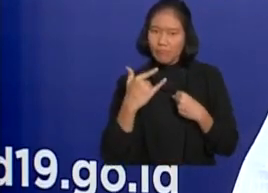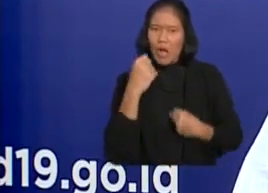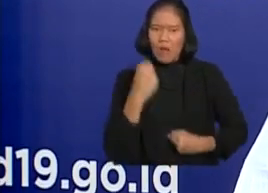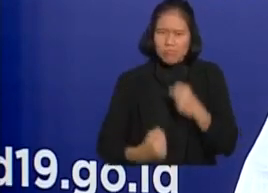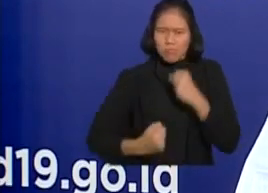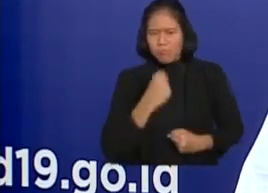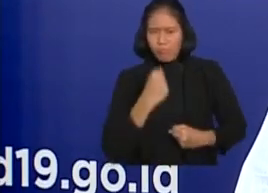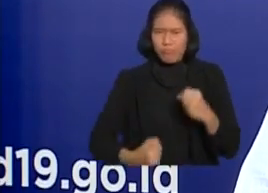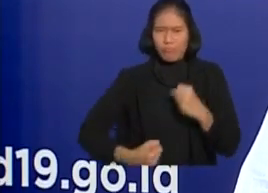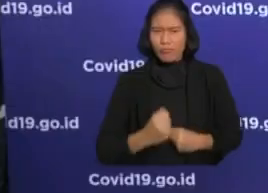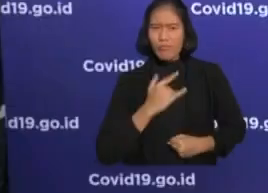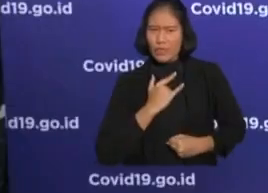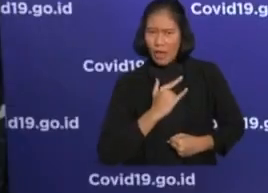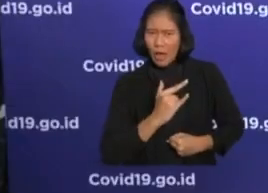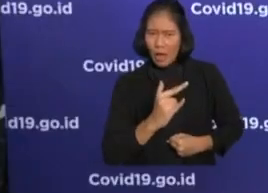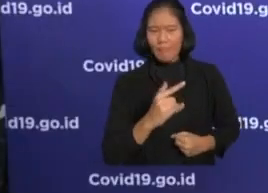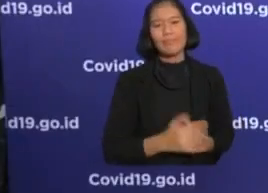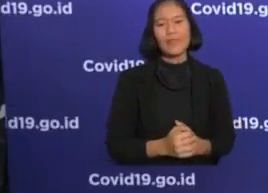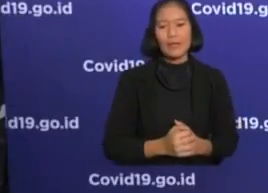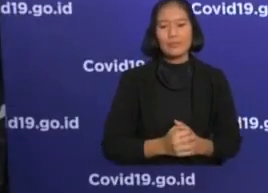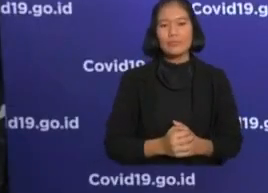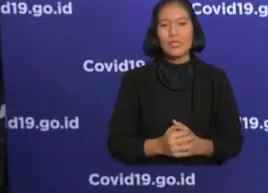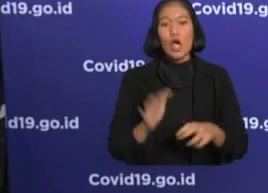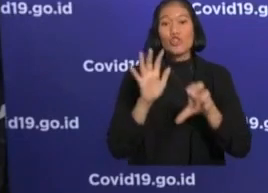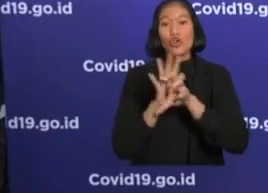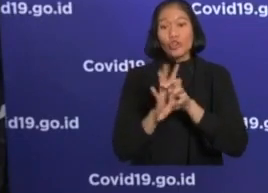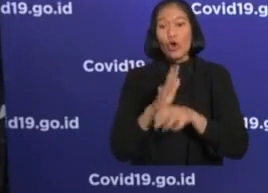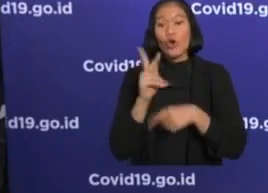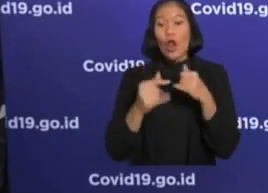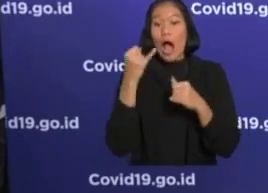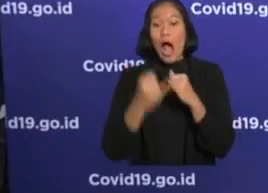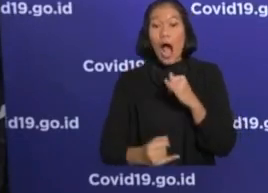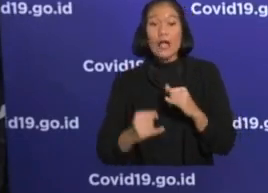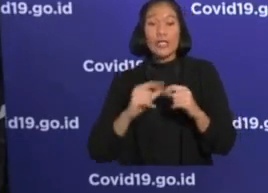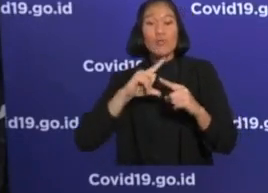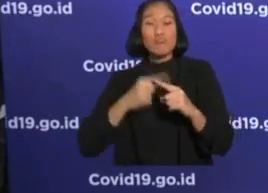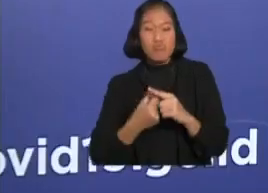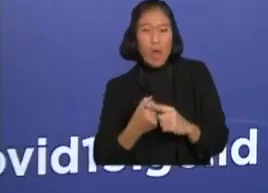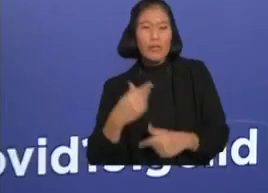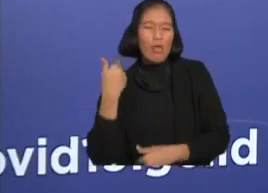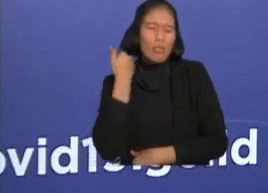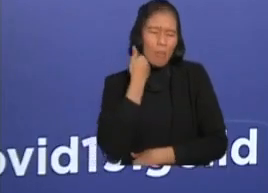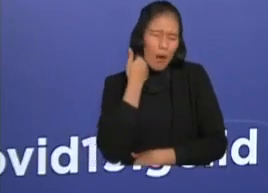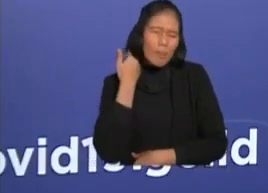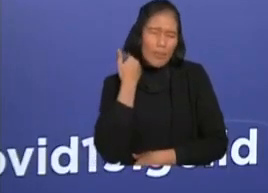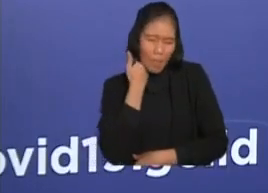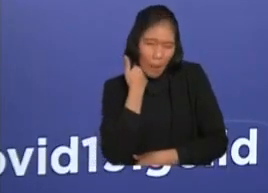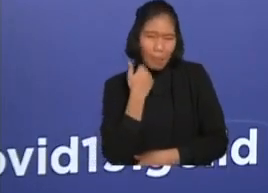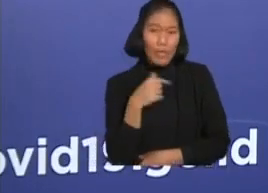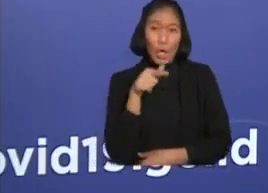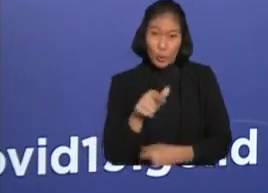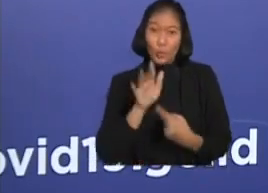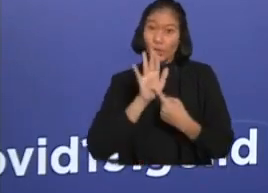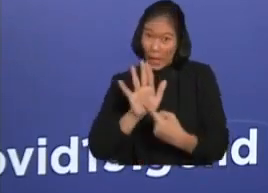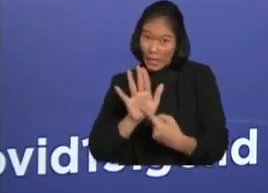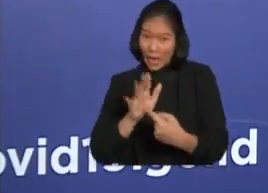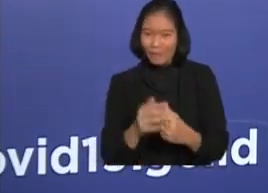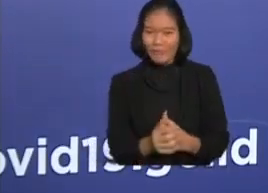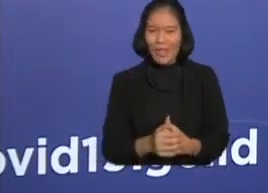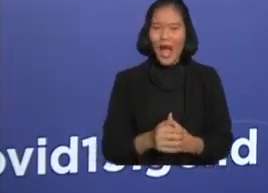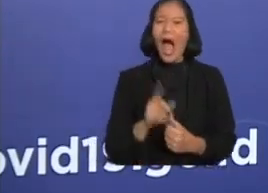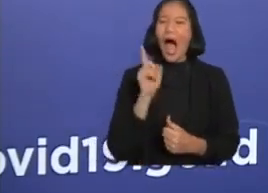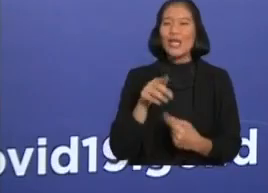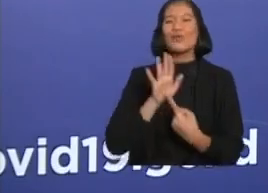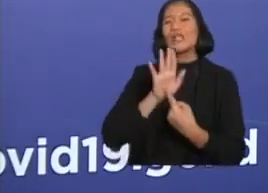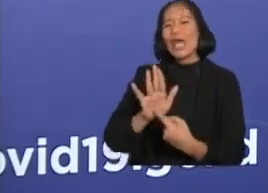cuma kalau saya top Rope sling demam kalau akhir bulan ROM itu apakah termasuk ciri-ciri penyakit kopi juga terlibat bada'tu Biasanya kalau gajinya belum